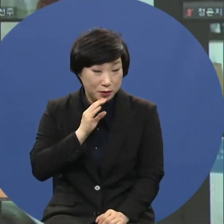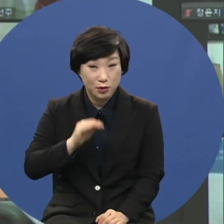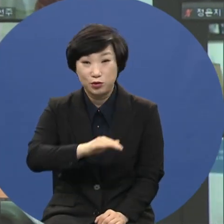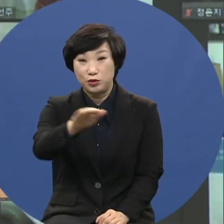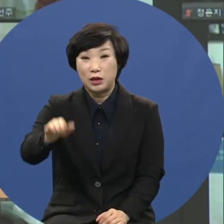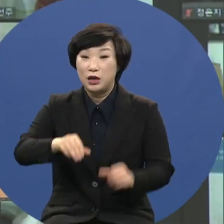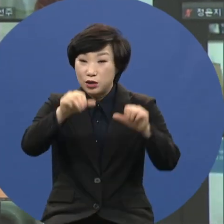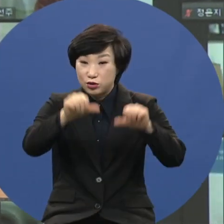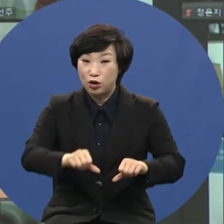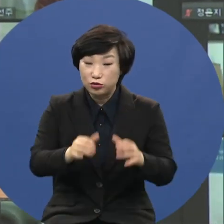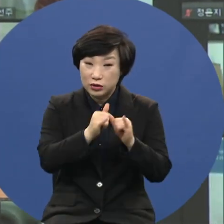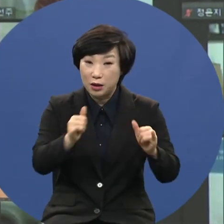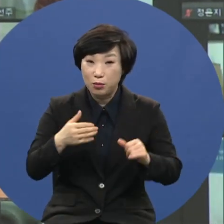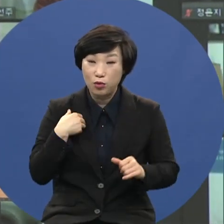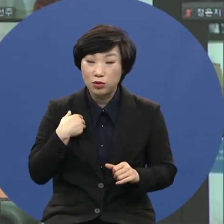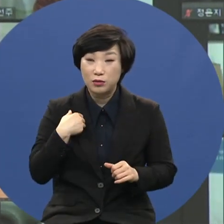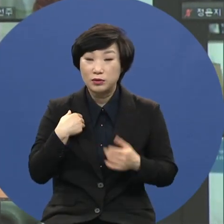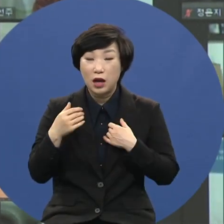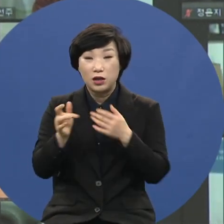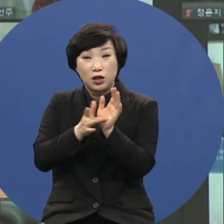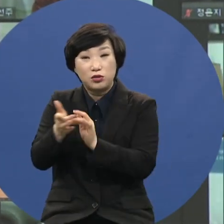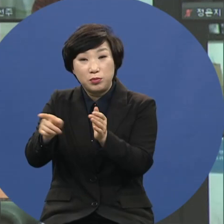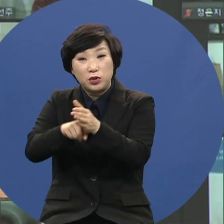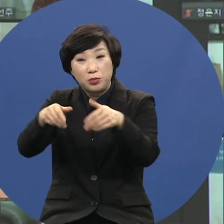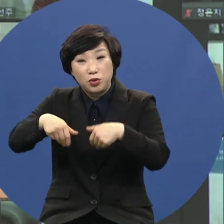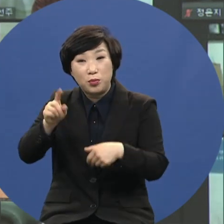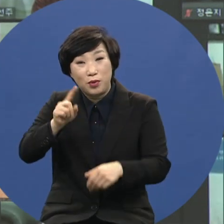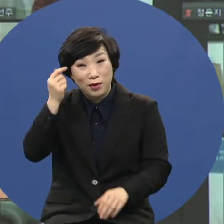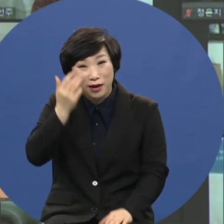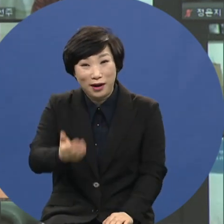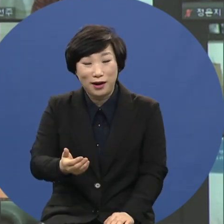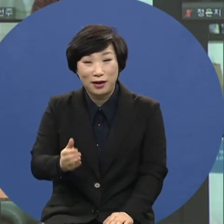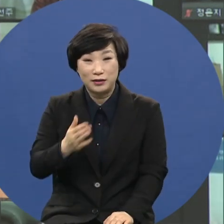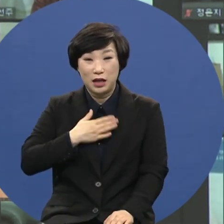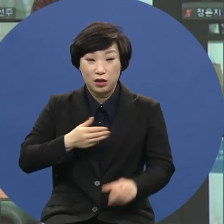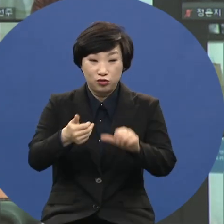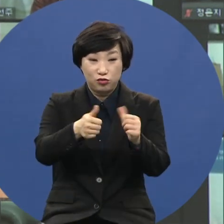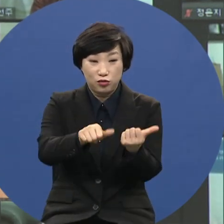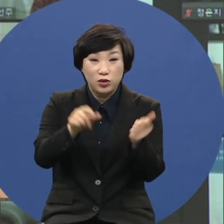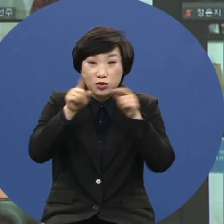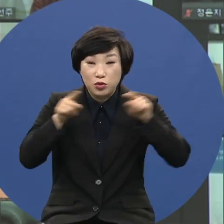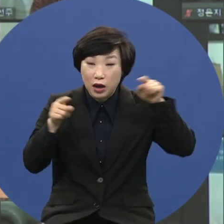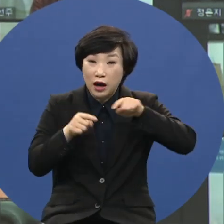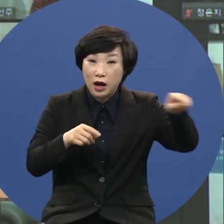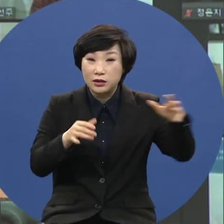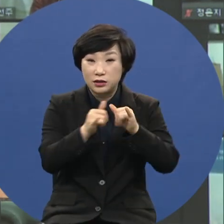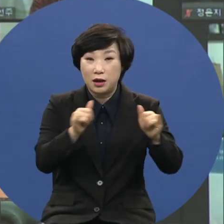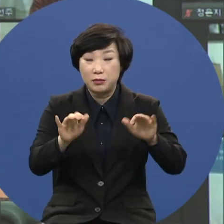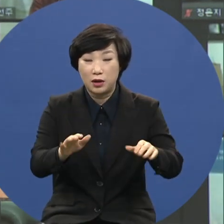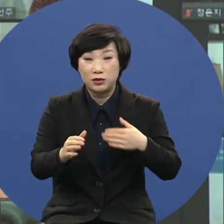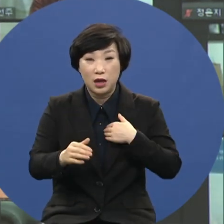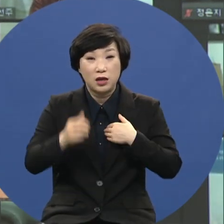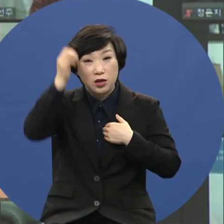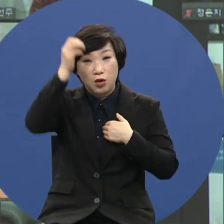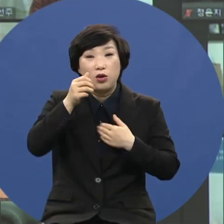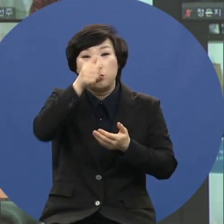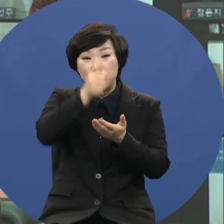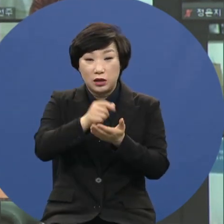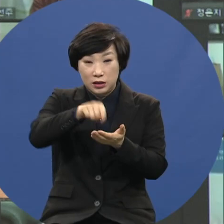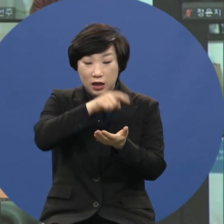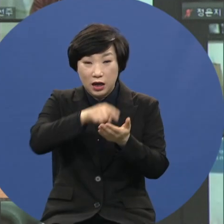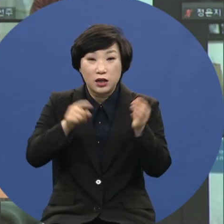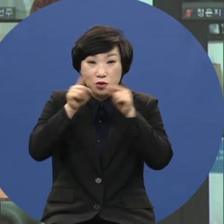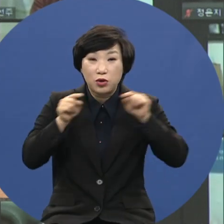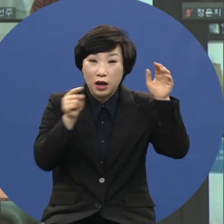우리가 저주받을 자임을 모르면 어떻게 예수를 믿을 필요가 뭐 있어요? 내가 죽어서 지옥 갈 자임은 내 영혼이 죄값으로 지옥에서